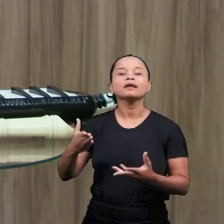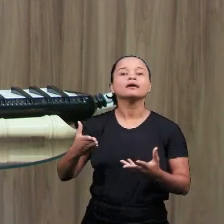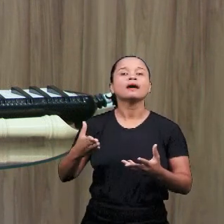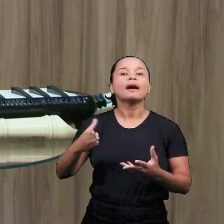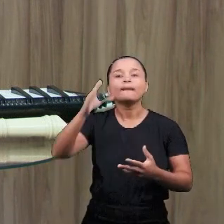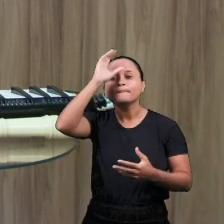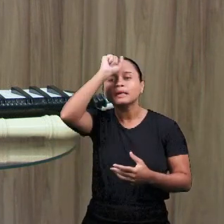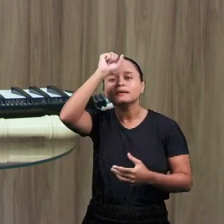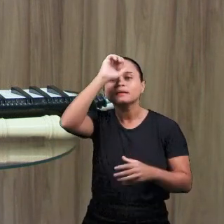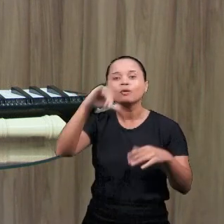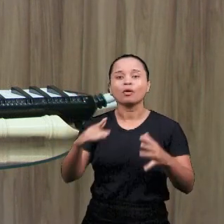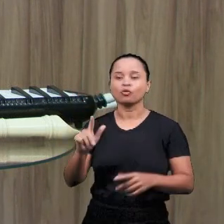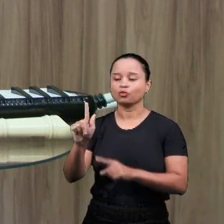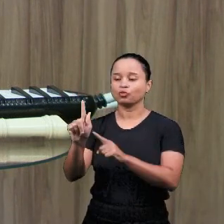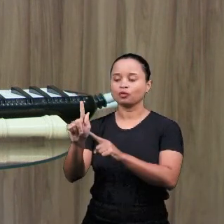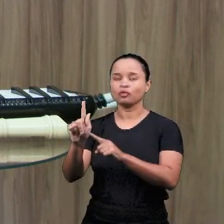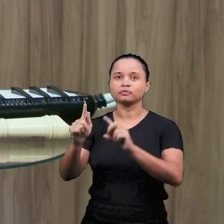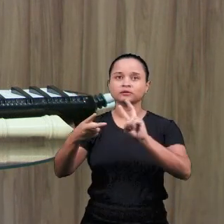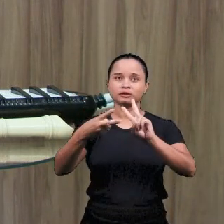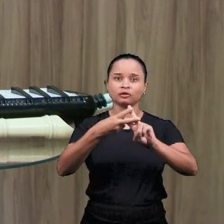la main gauche